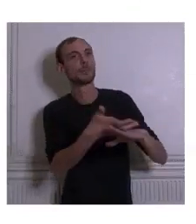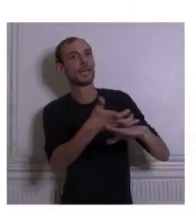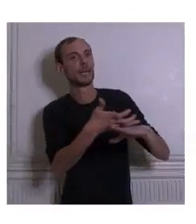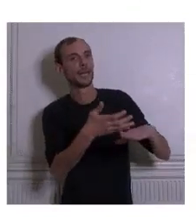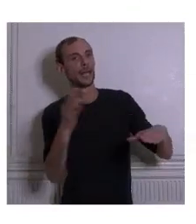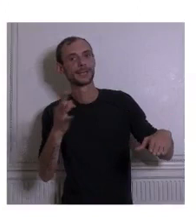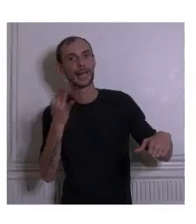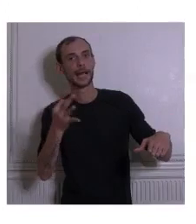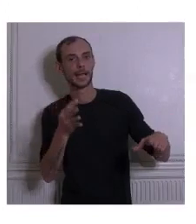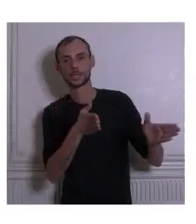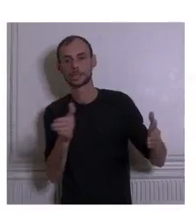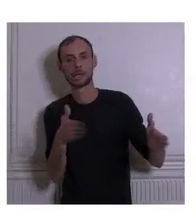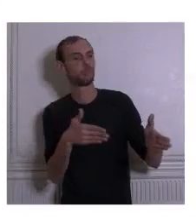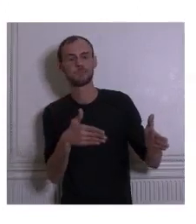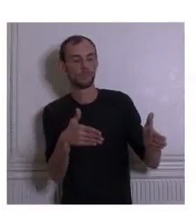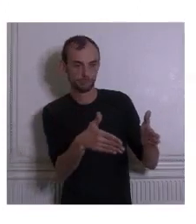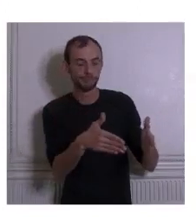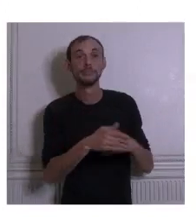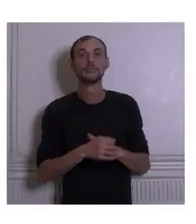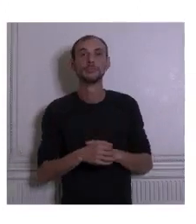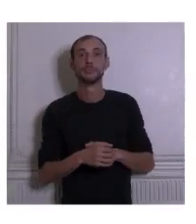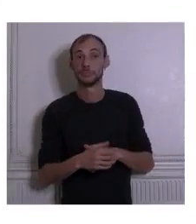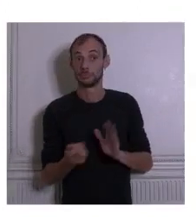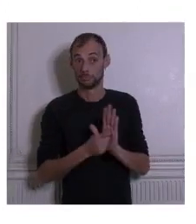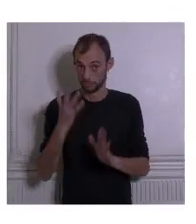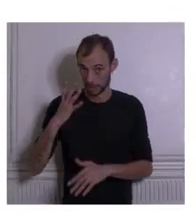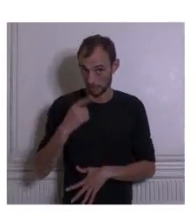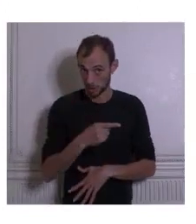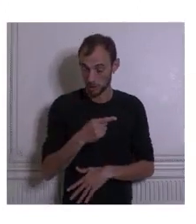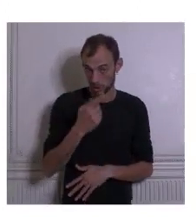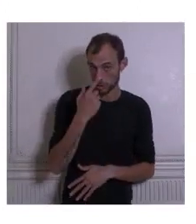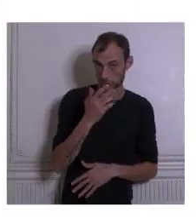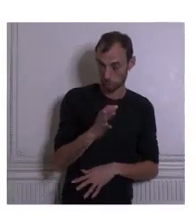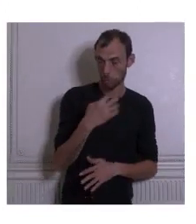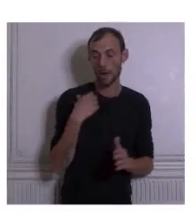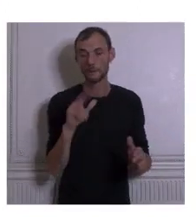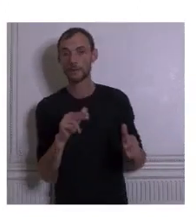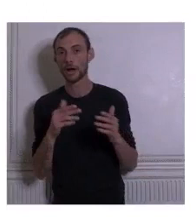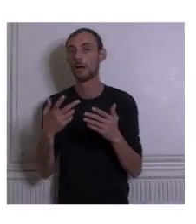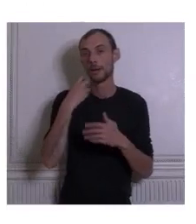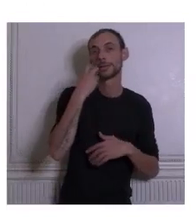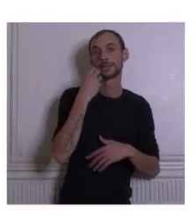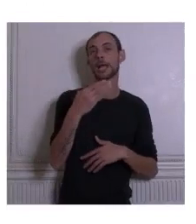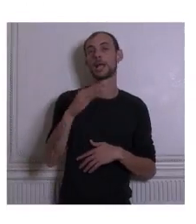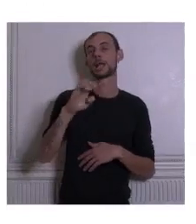été mené depuis très longtemps. Puisqu'il y a déjà 30 ans, 40 ans,